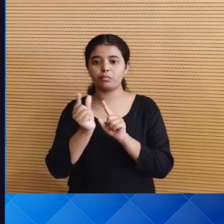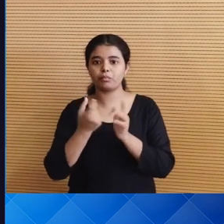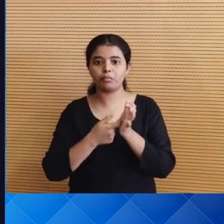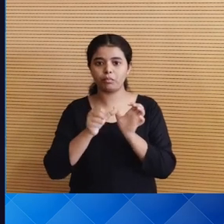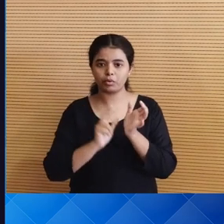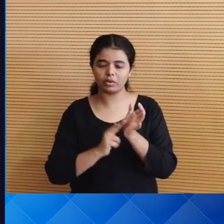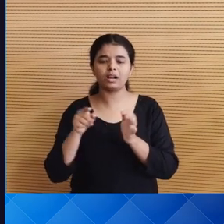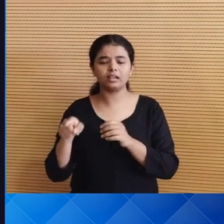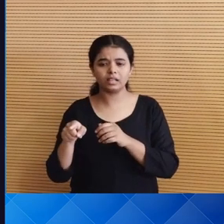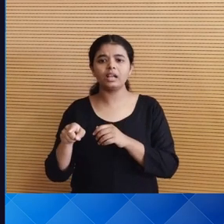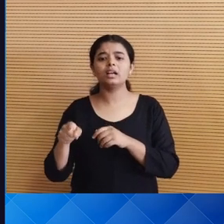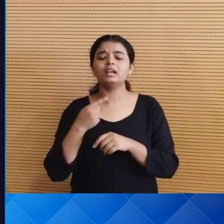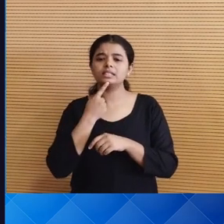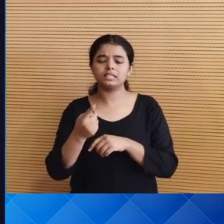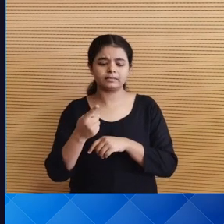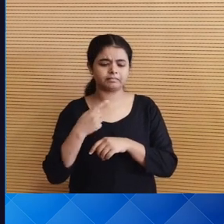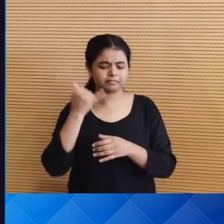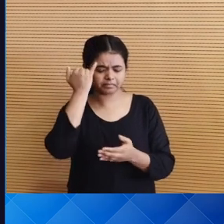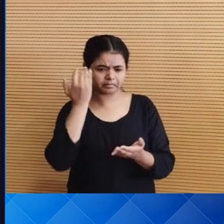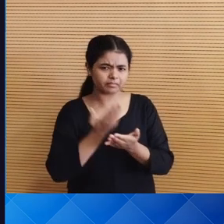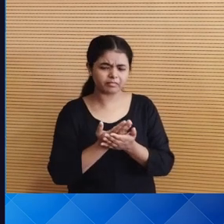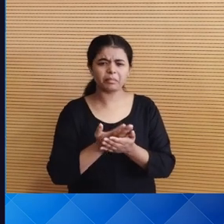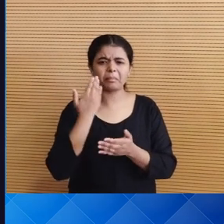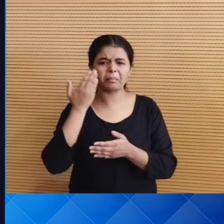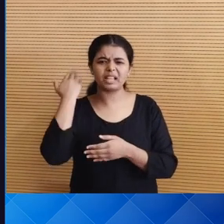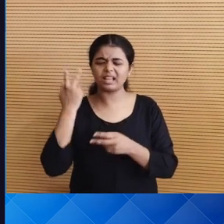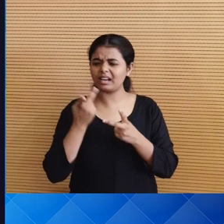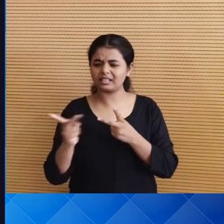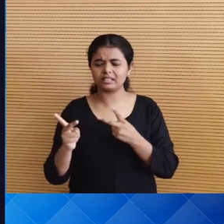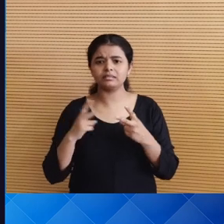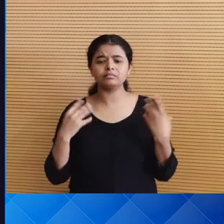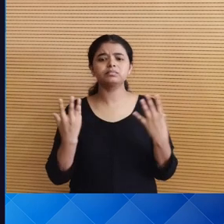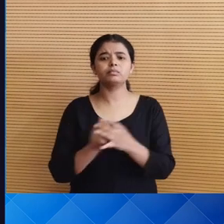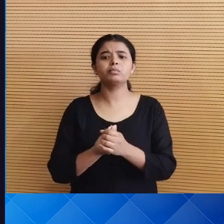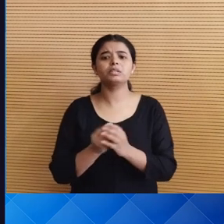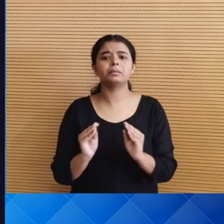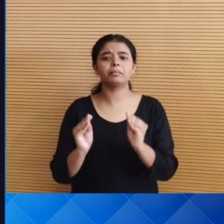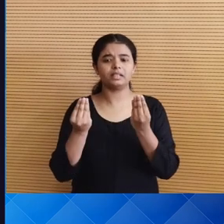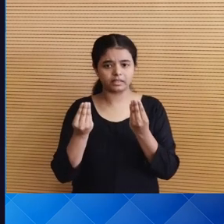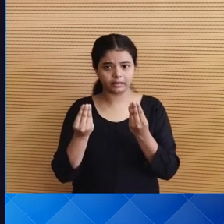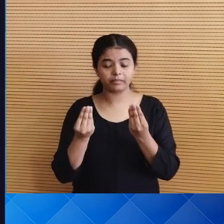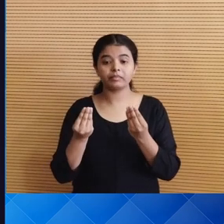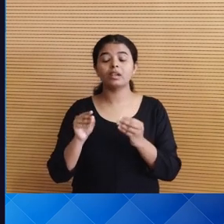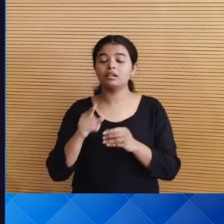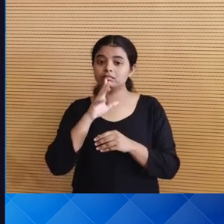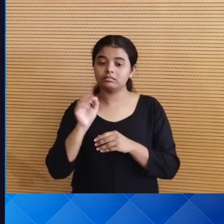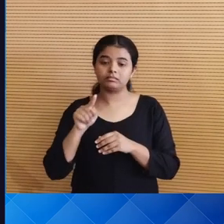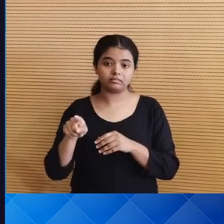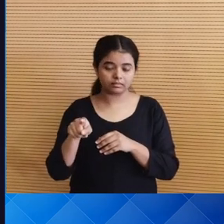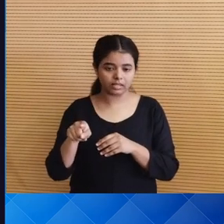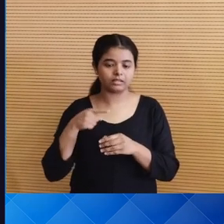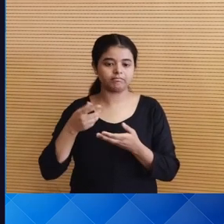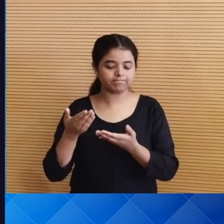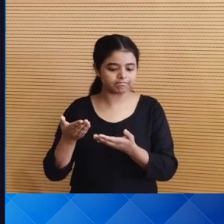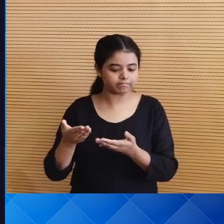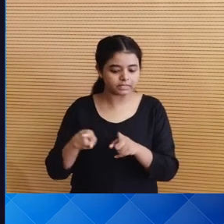बाल वाटिका जो है उसी दिन इनॉग्रेट करें. पहले हम लोग ने सोचा था अलग अलग हो, बट इट मेक्स अ लॉट ऑफ सेंस. मैम की गाइडेंस में हम काफ़ी अग्रसर हैं.